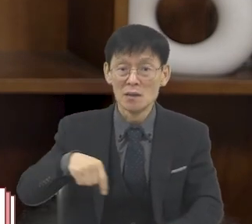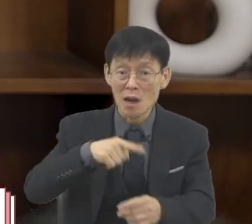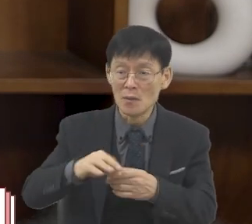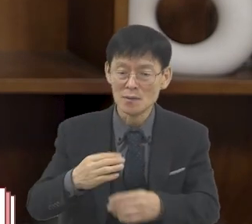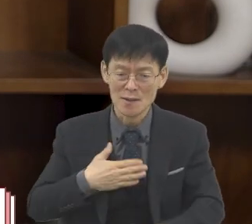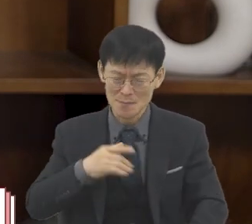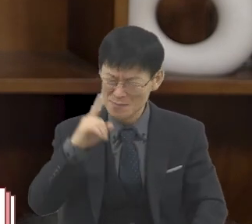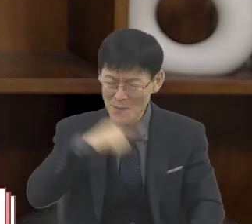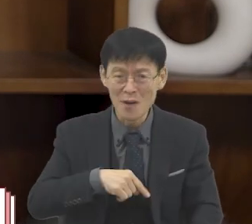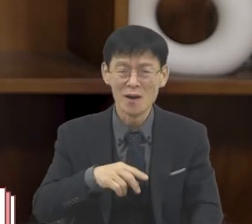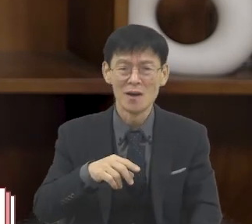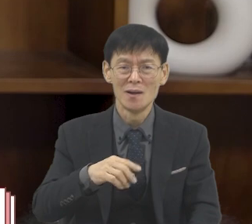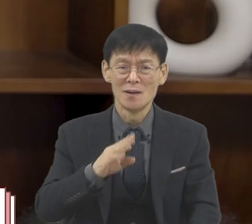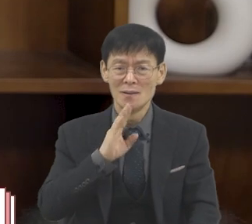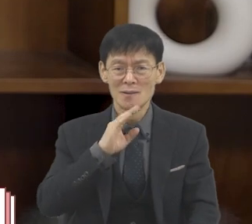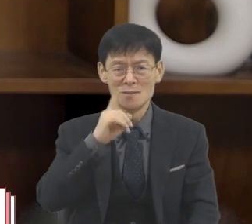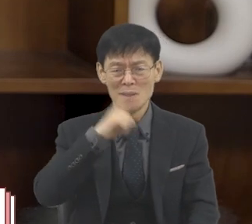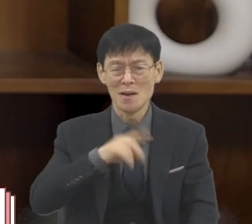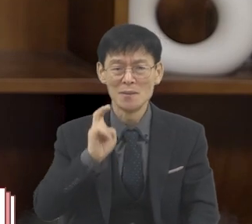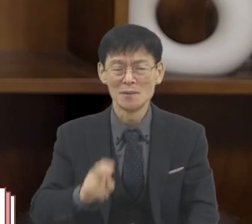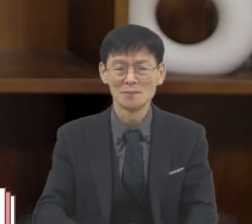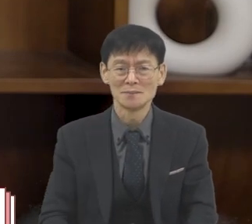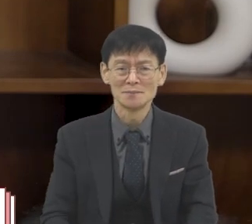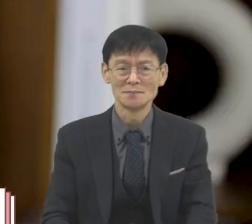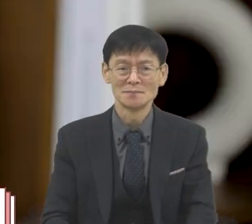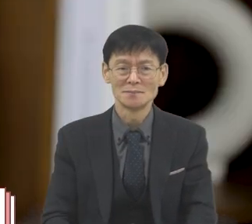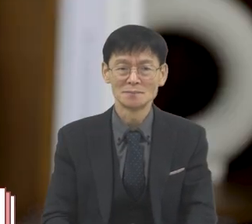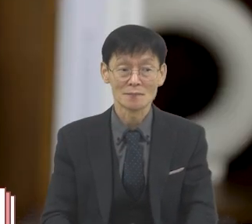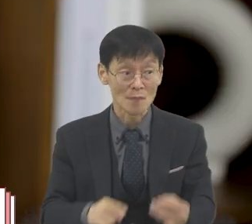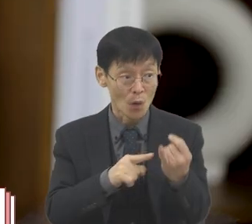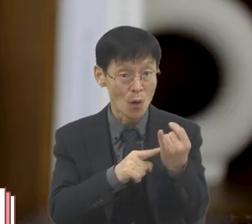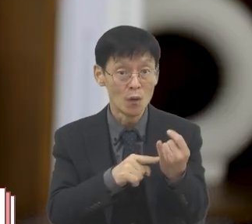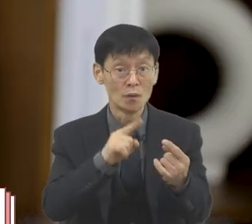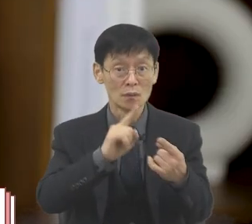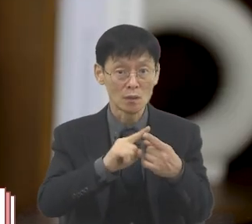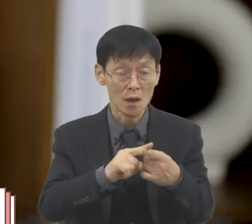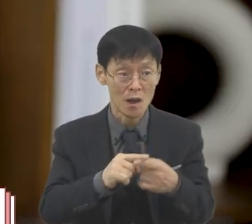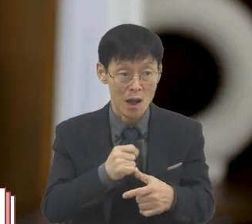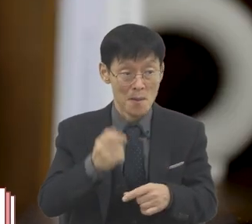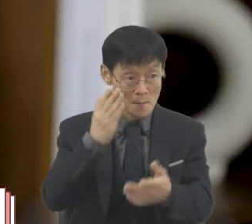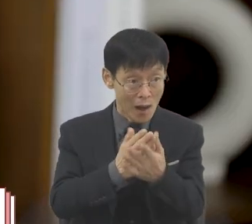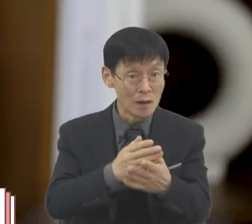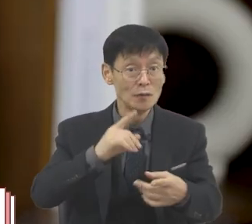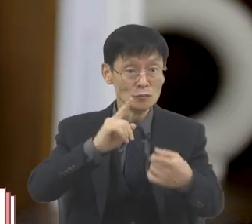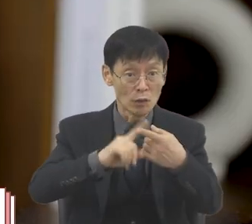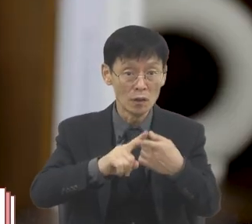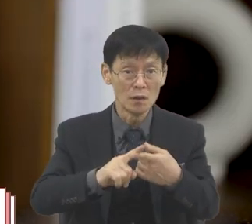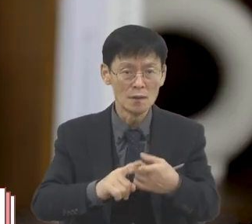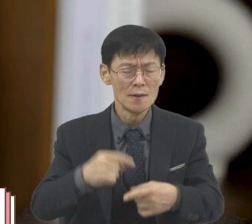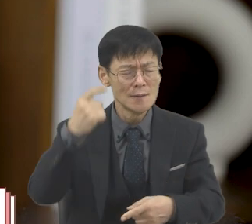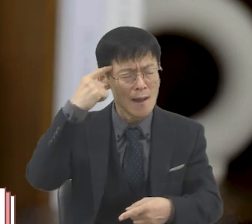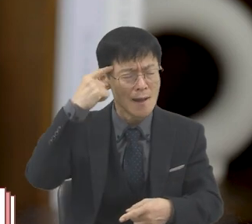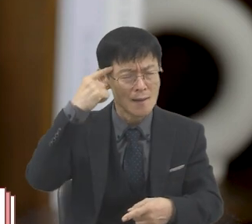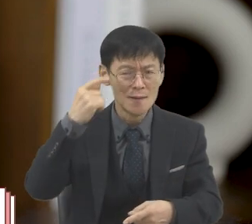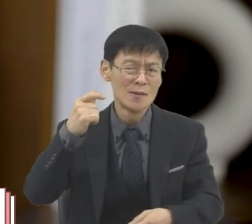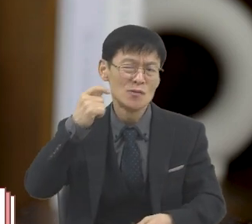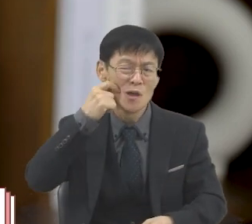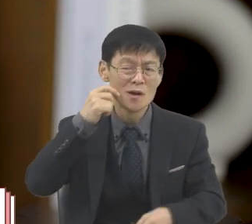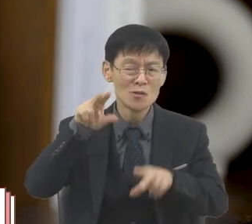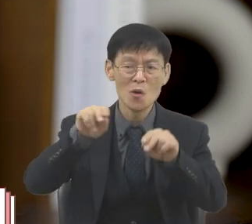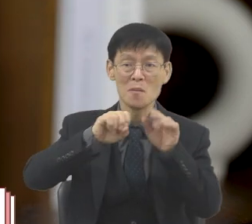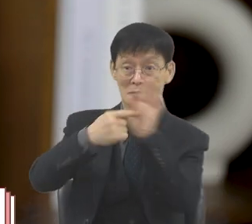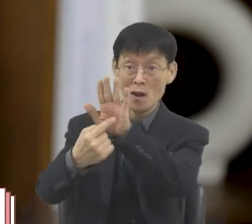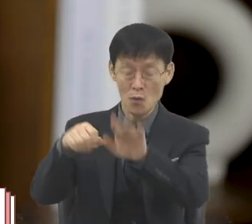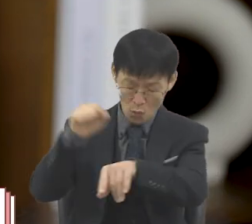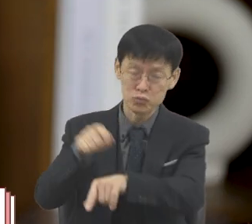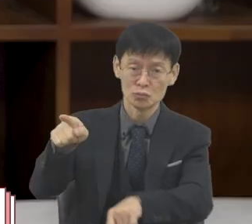저런 상황이었으면 많이 불쾌했을 것 같아요. 물론 우리 지혜 씨 그런 상황에 당황하지 않고 자기 생각을 분명하게